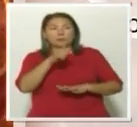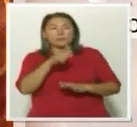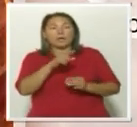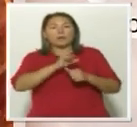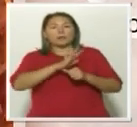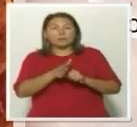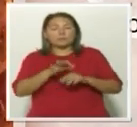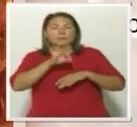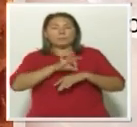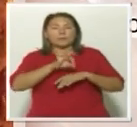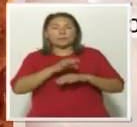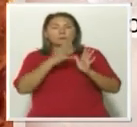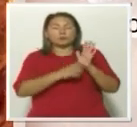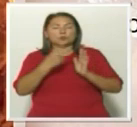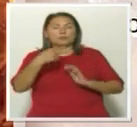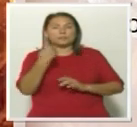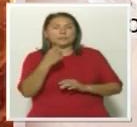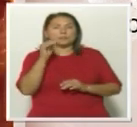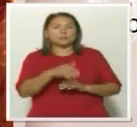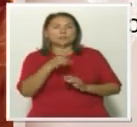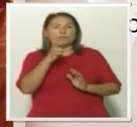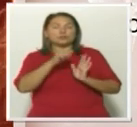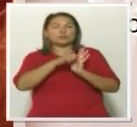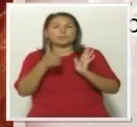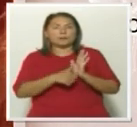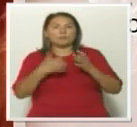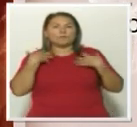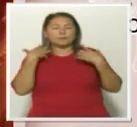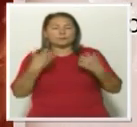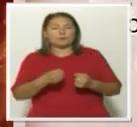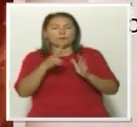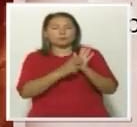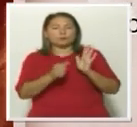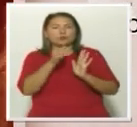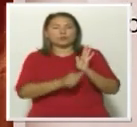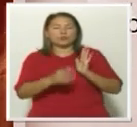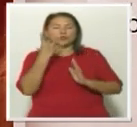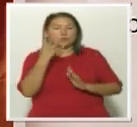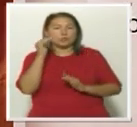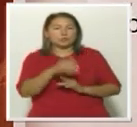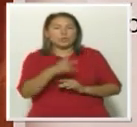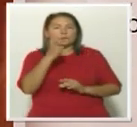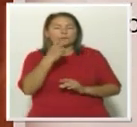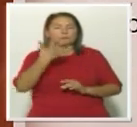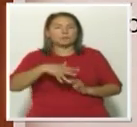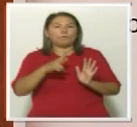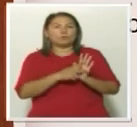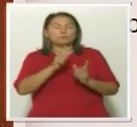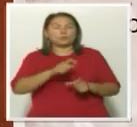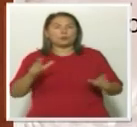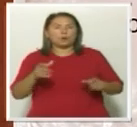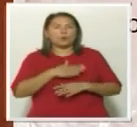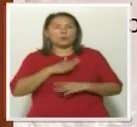кави 19 заболели 921 1216 в и заверяя 864 1258 человек